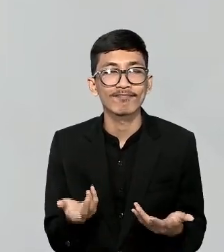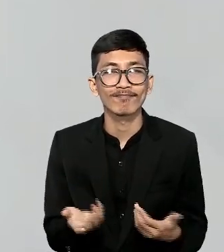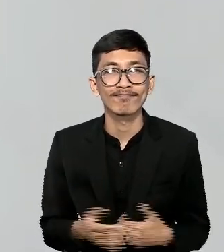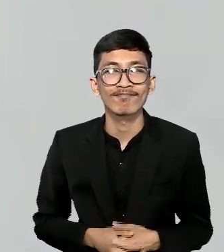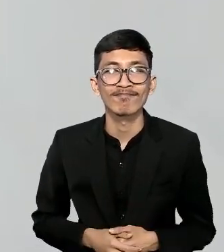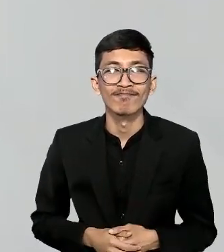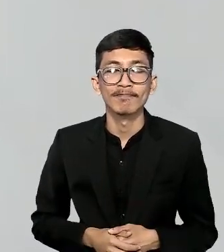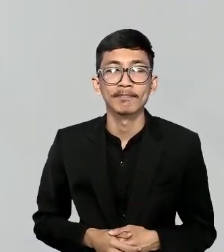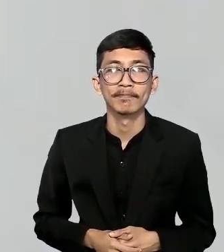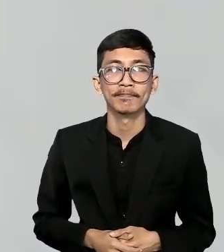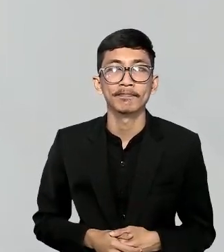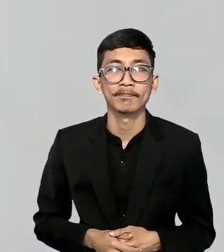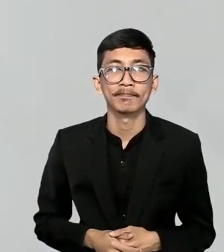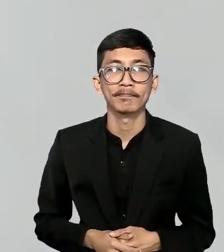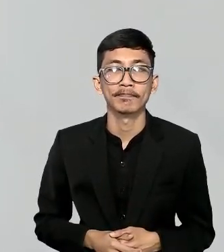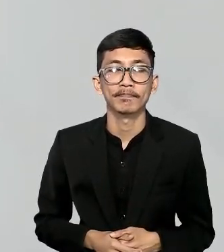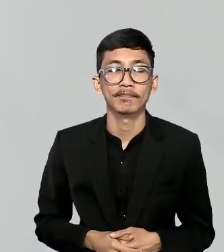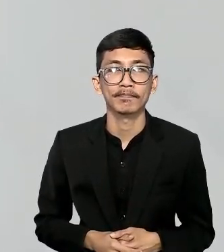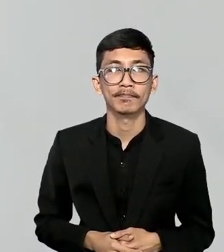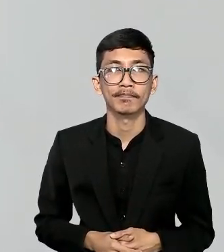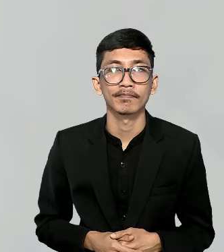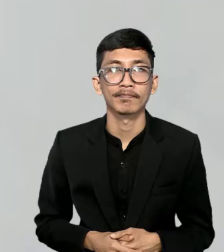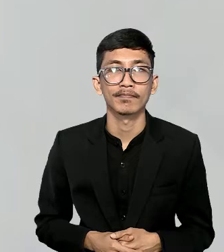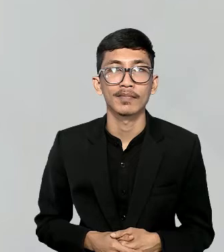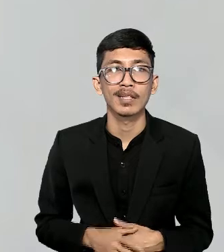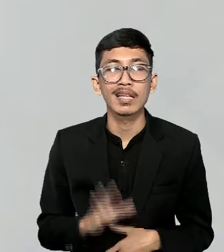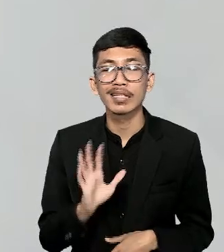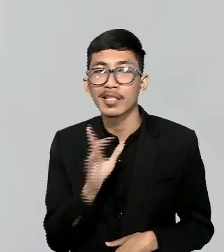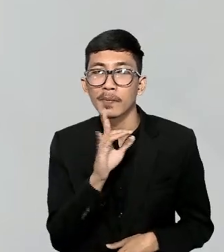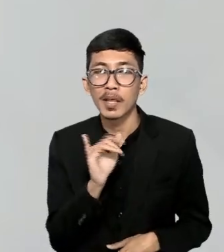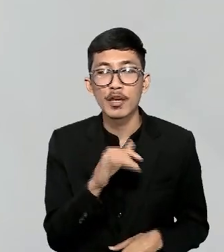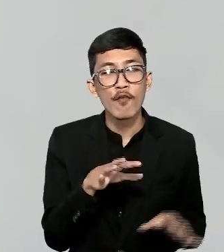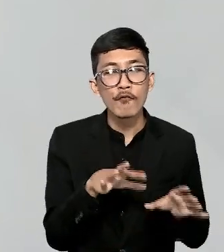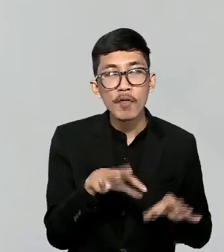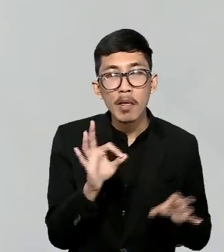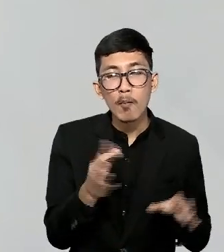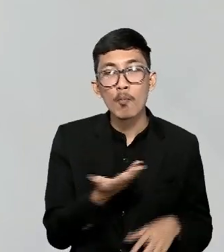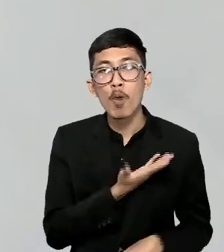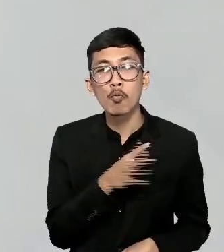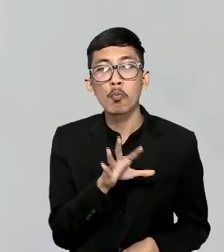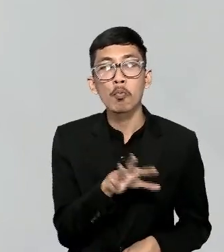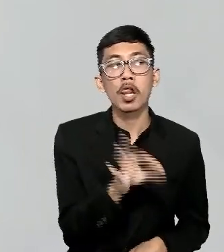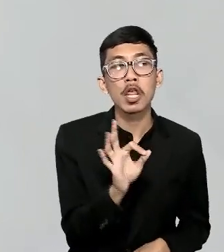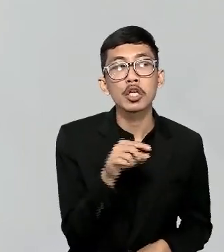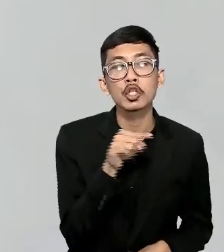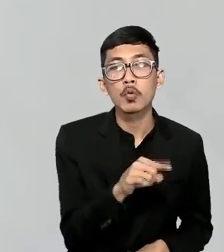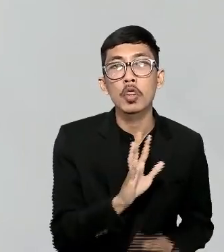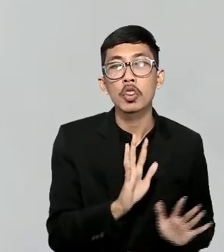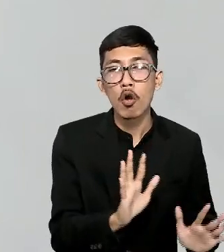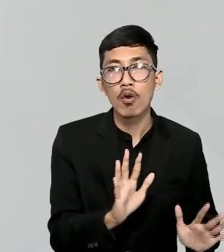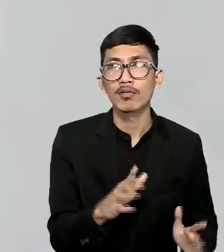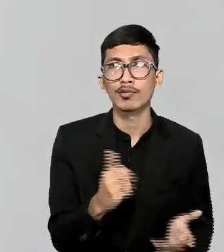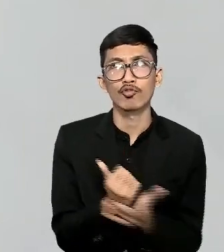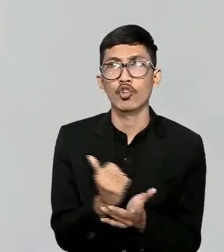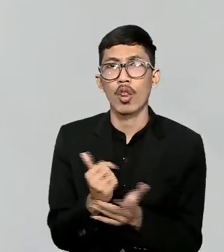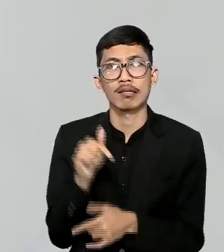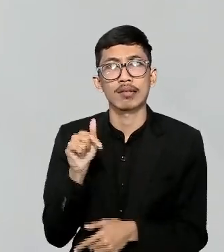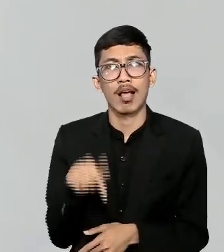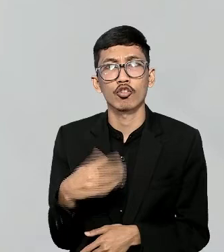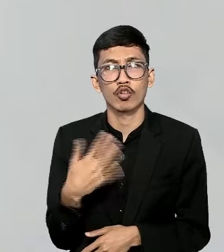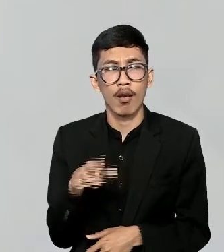sisi juga jangan sampai menunda nunggu-nunggu dapat vaksin FIZR atau the arena atau asal nekat padahal sekarang sudah di